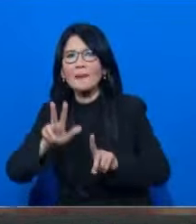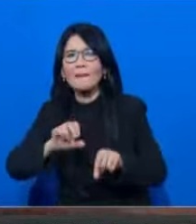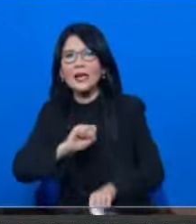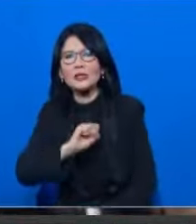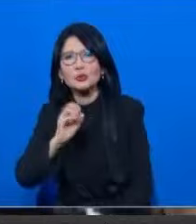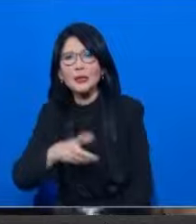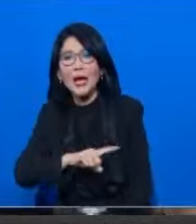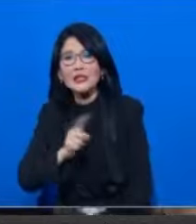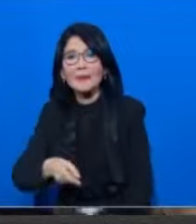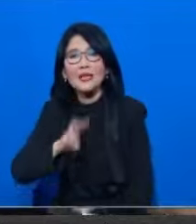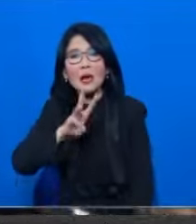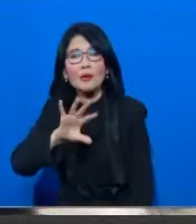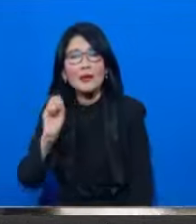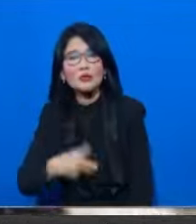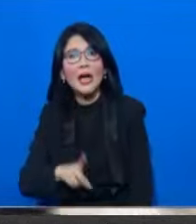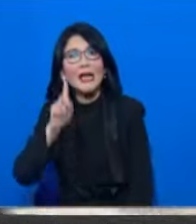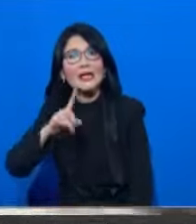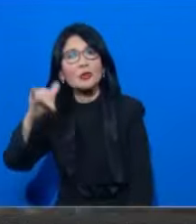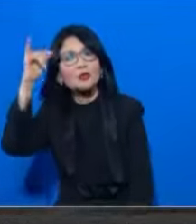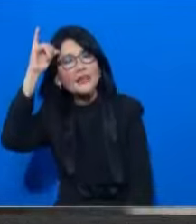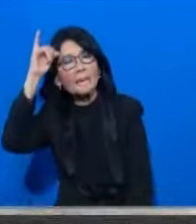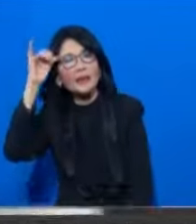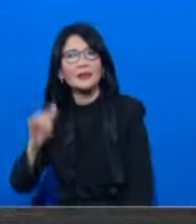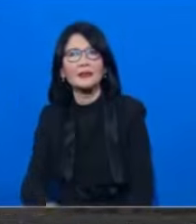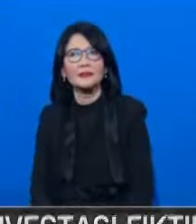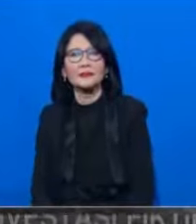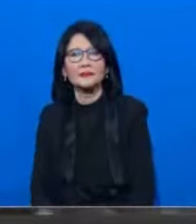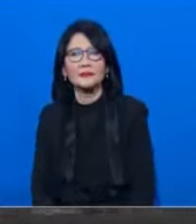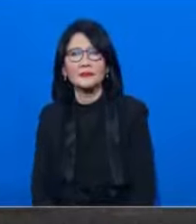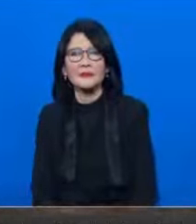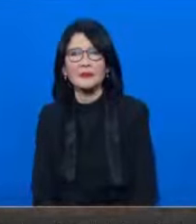hingga 35 juta rupiah per ekor tergantung ukuran.